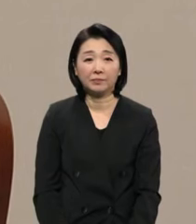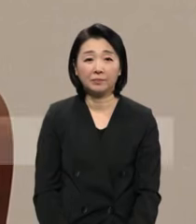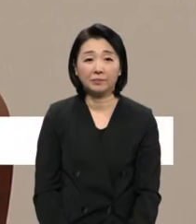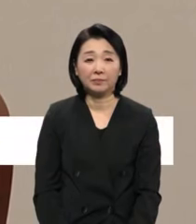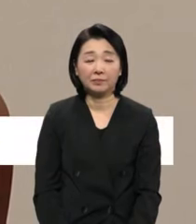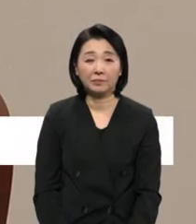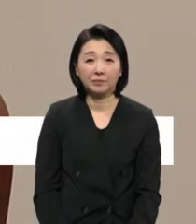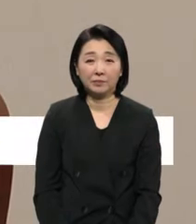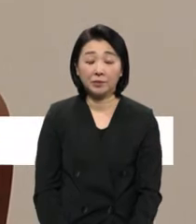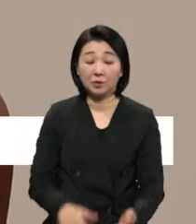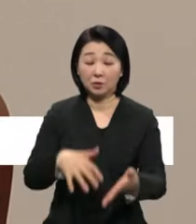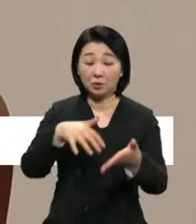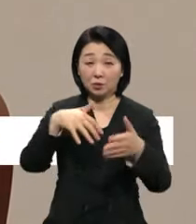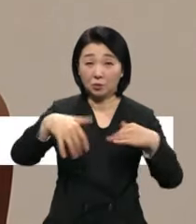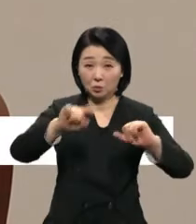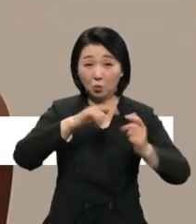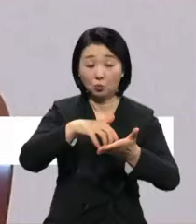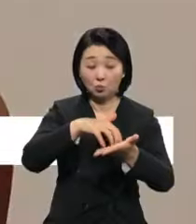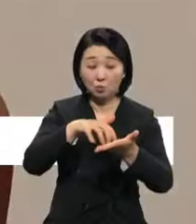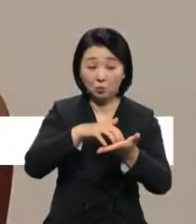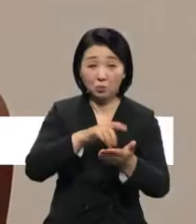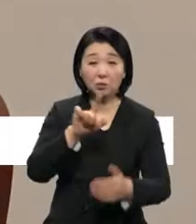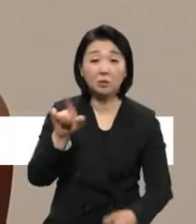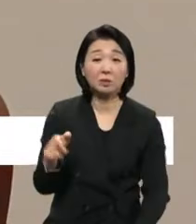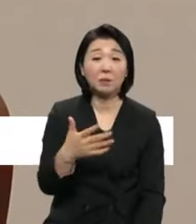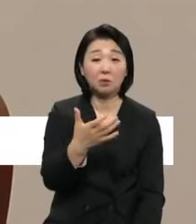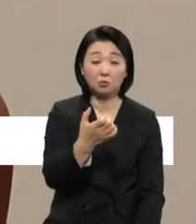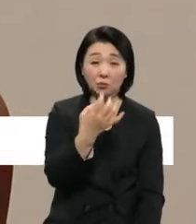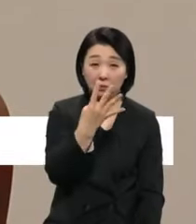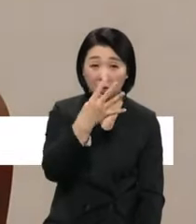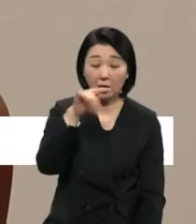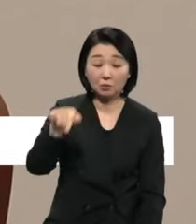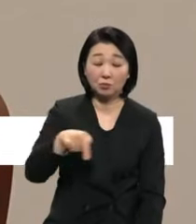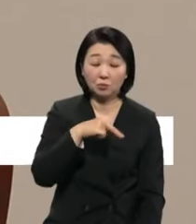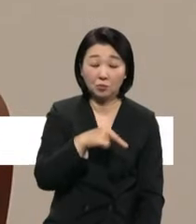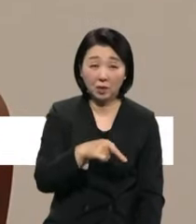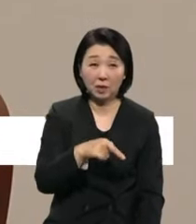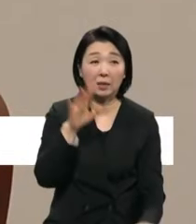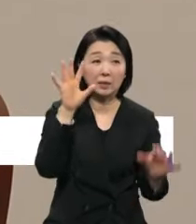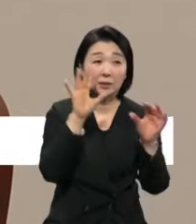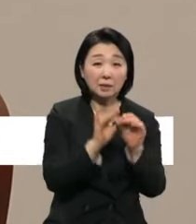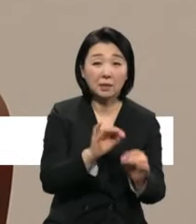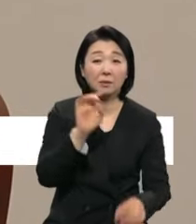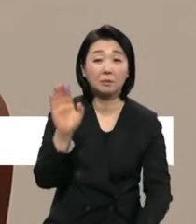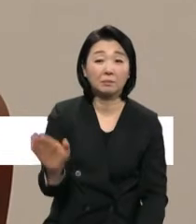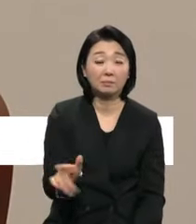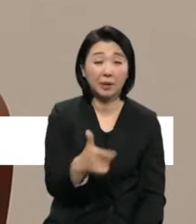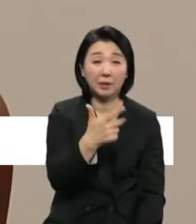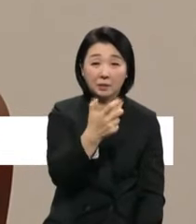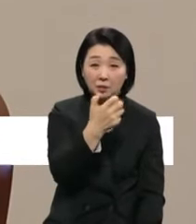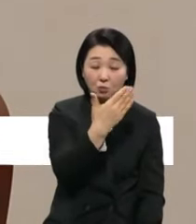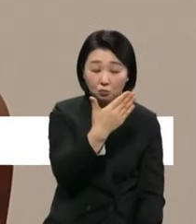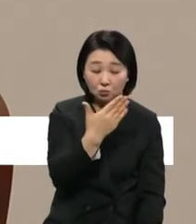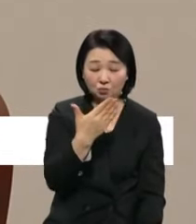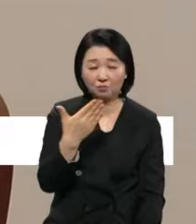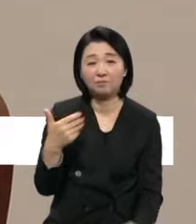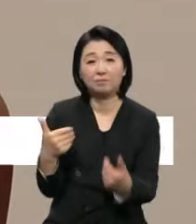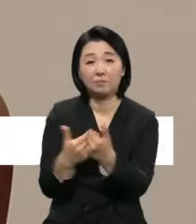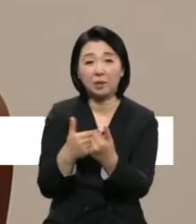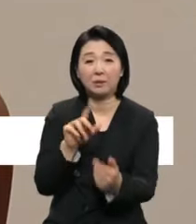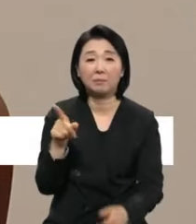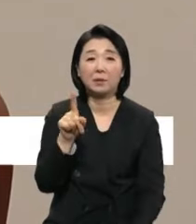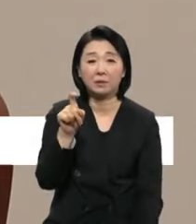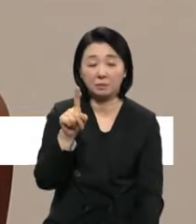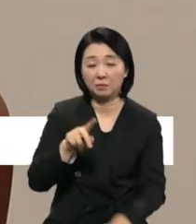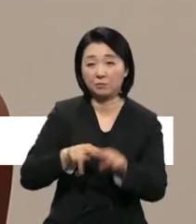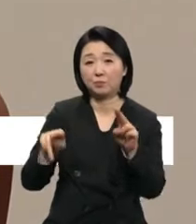총 투표수 294표 중 가 179표, 부 111표,